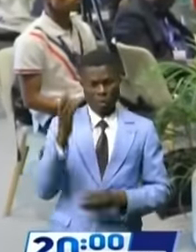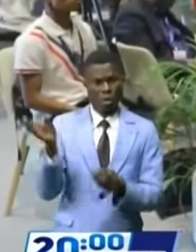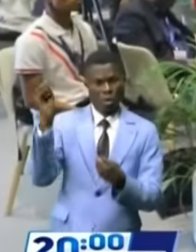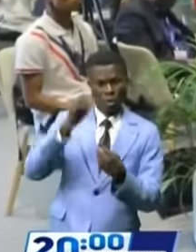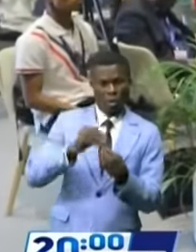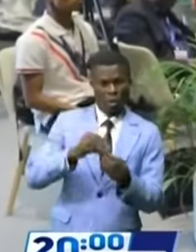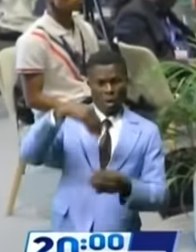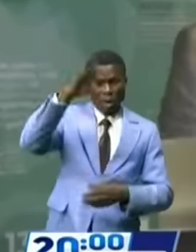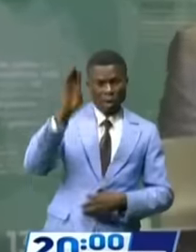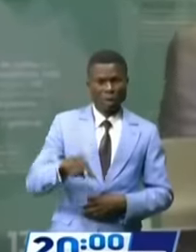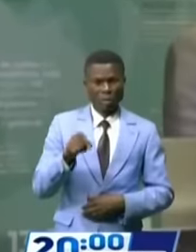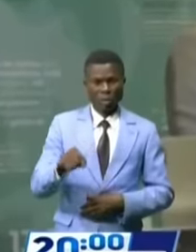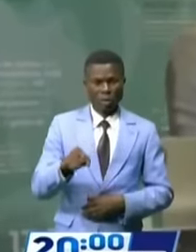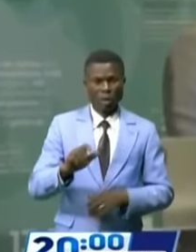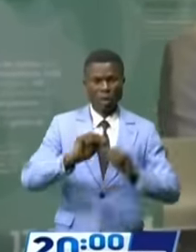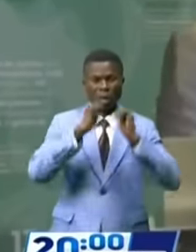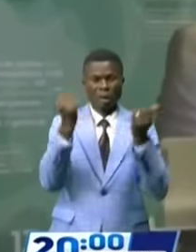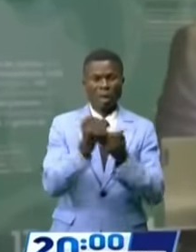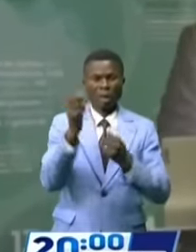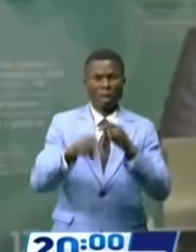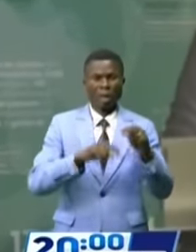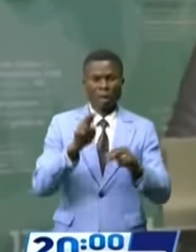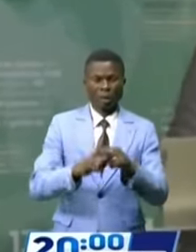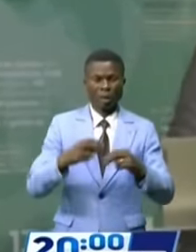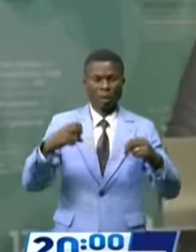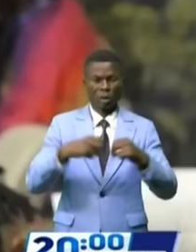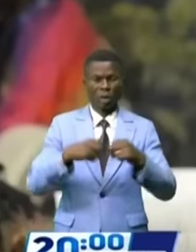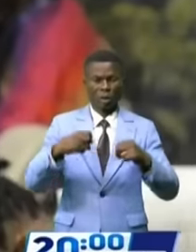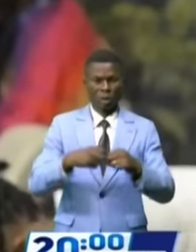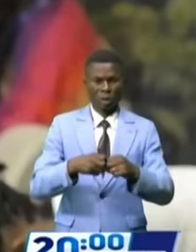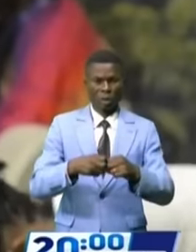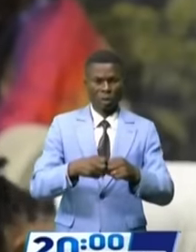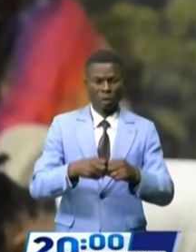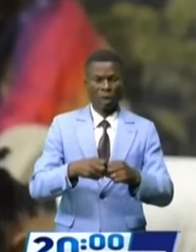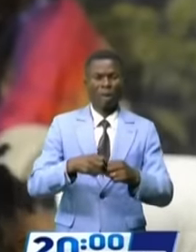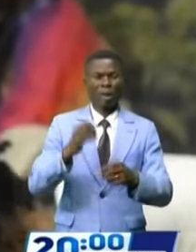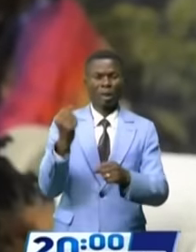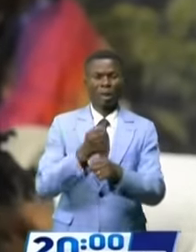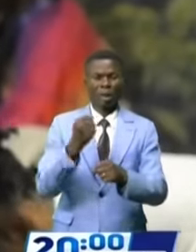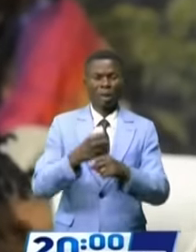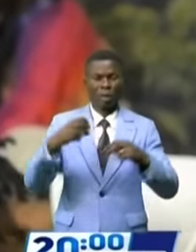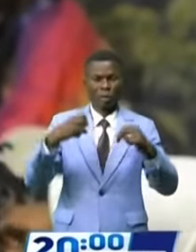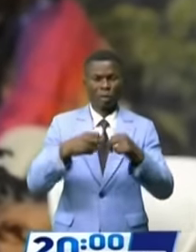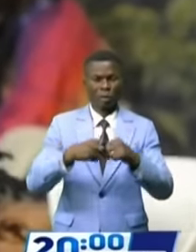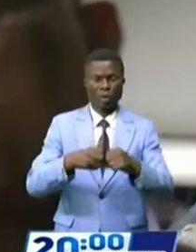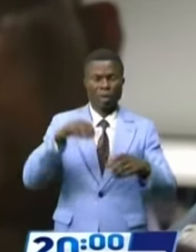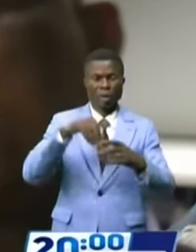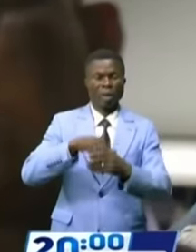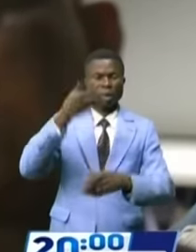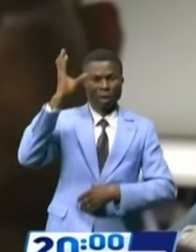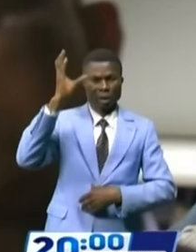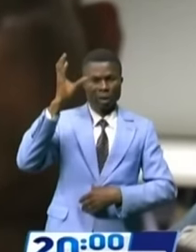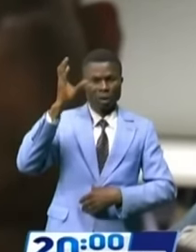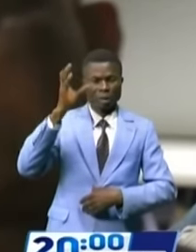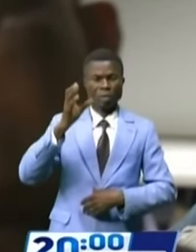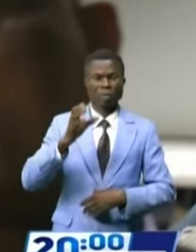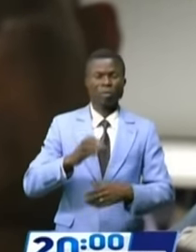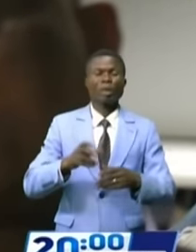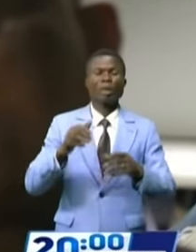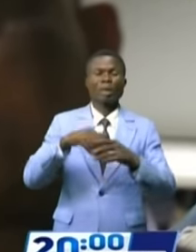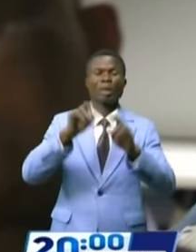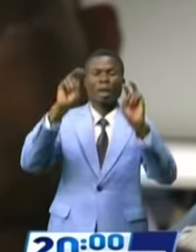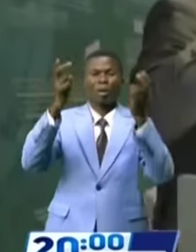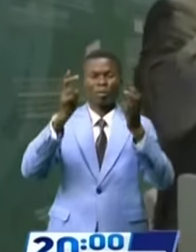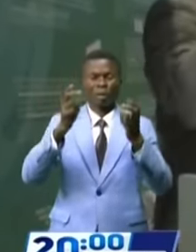ces pourcentages, l'Agence nationale de l'électrification et services énergétiques en milieux ruraux et périurbains